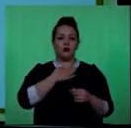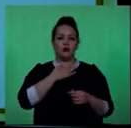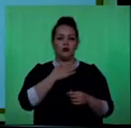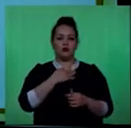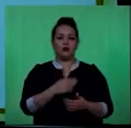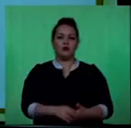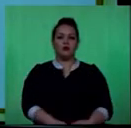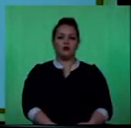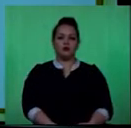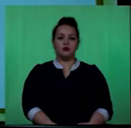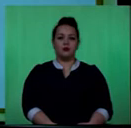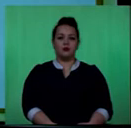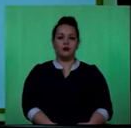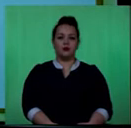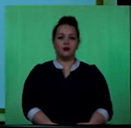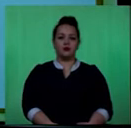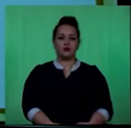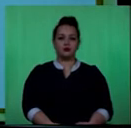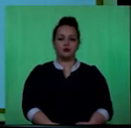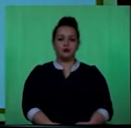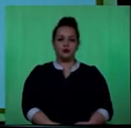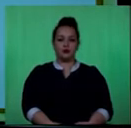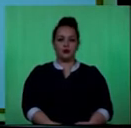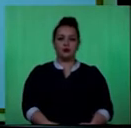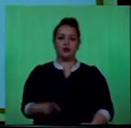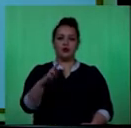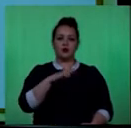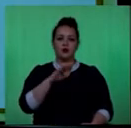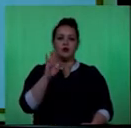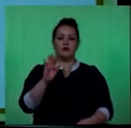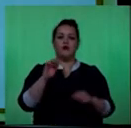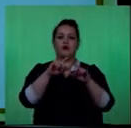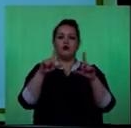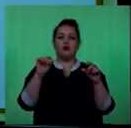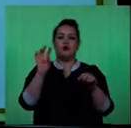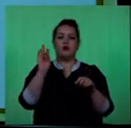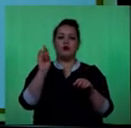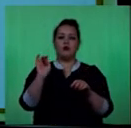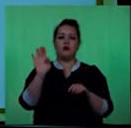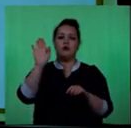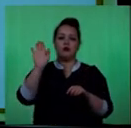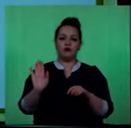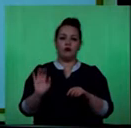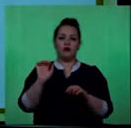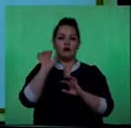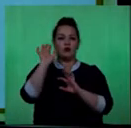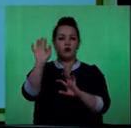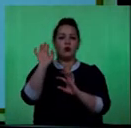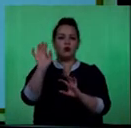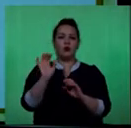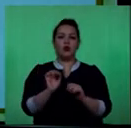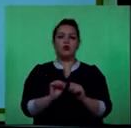я в школе на стене горы реки есть нам не sp